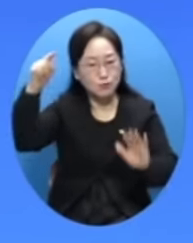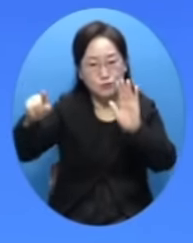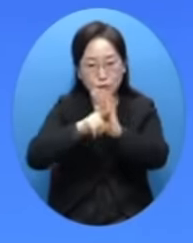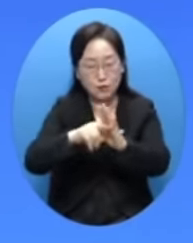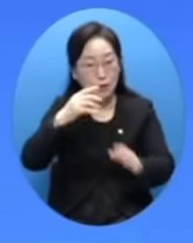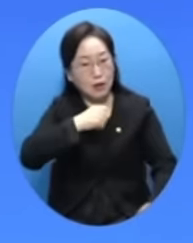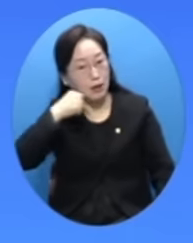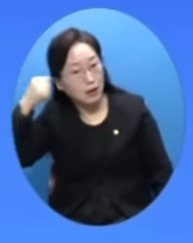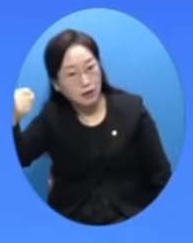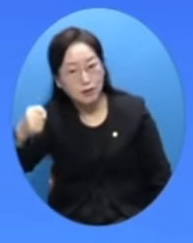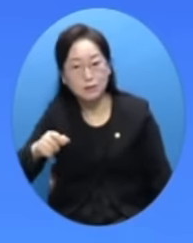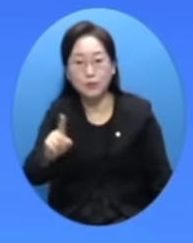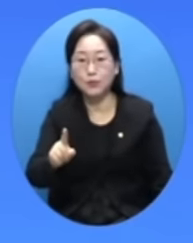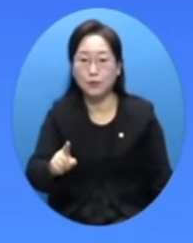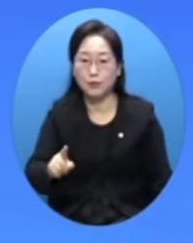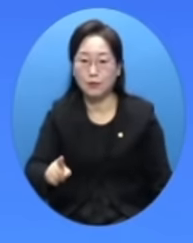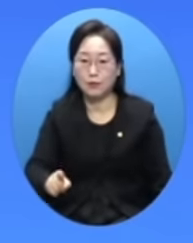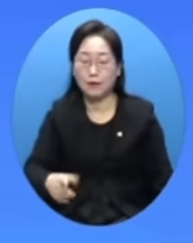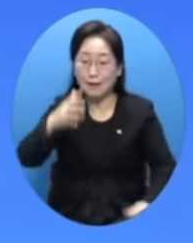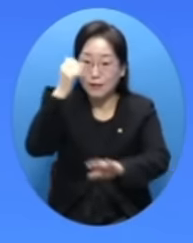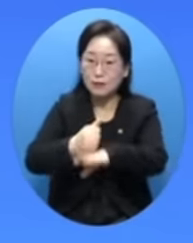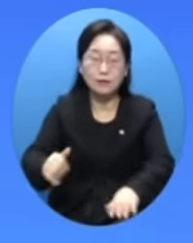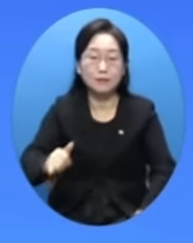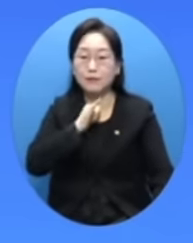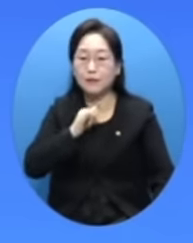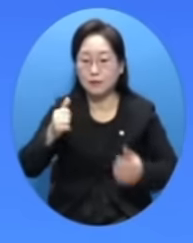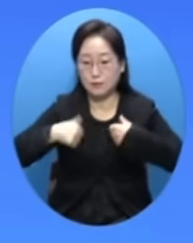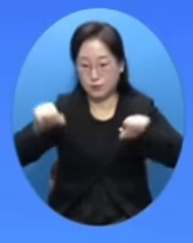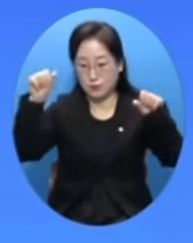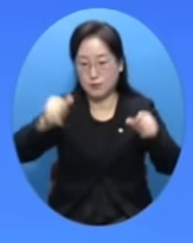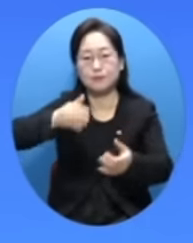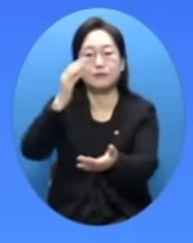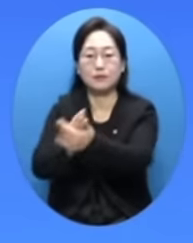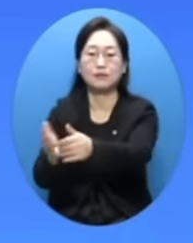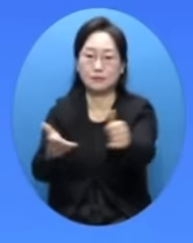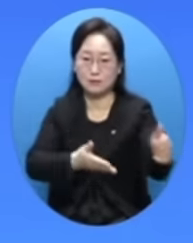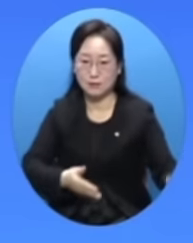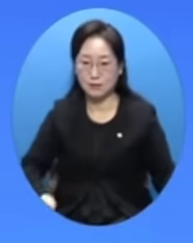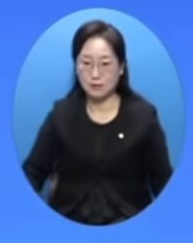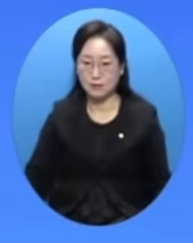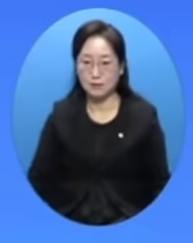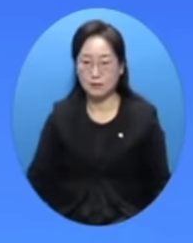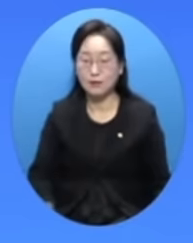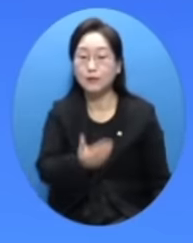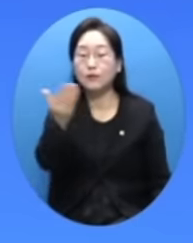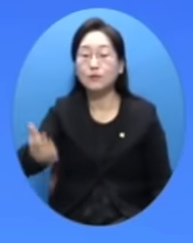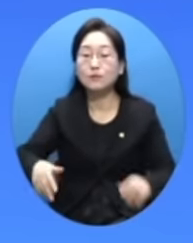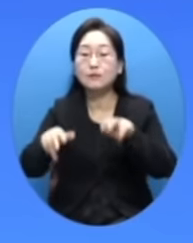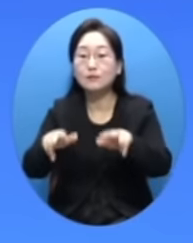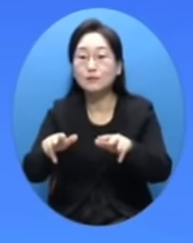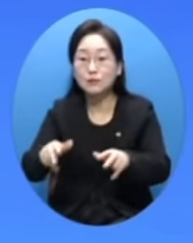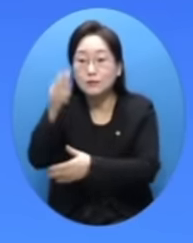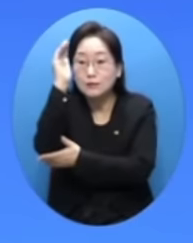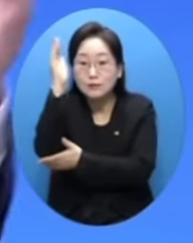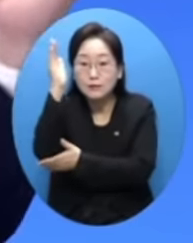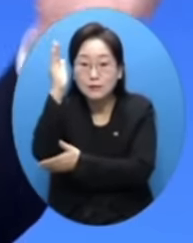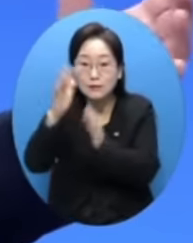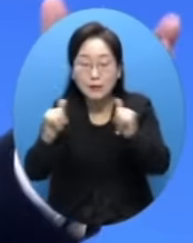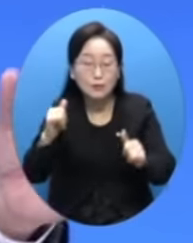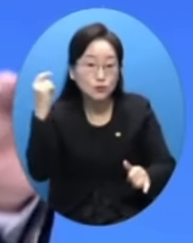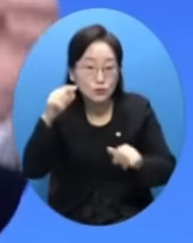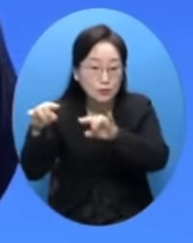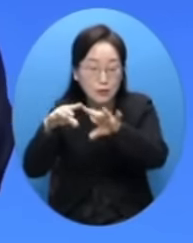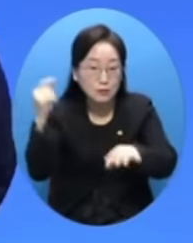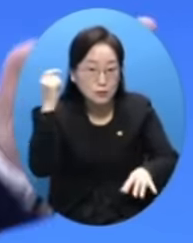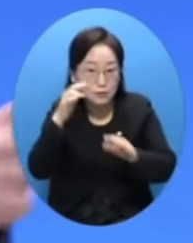사로잡혀서 극기 하는 자기 목숨을 포기하는 일이 없어야 되는 것입니다 여러분 여기 제 설교를 듣는 분 가운데 방송을 듣는